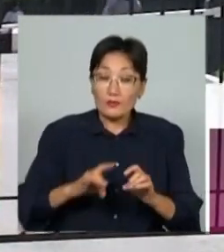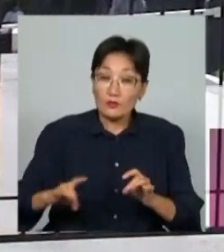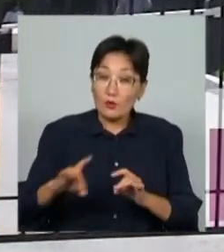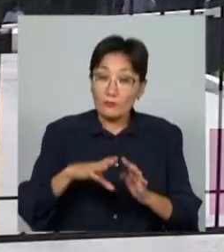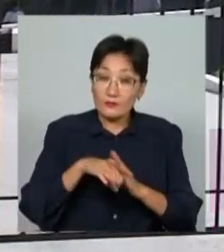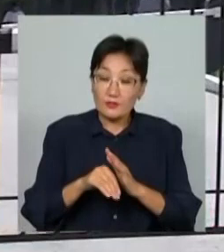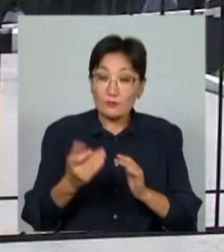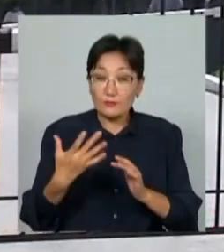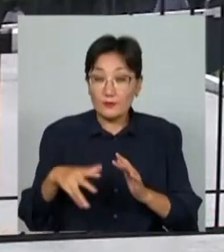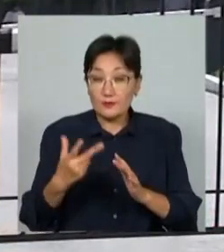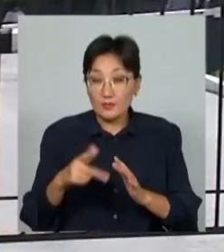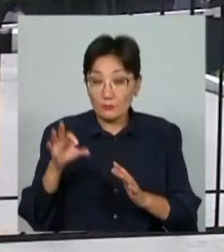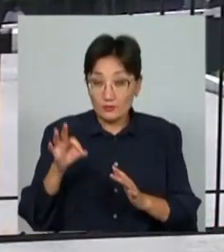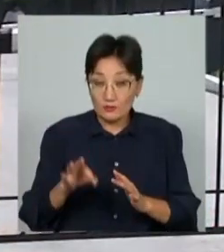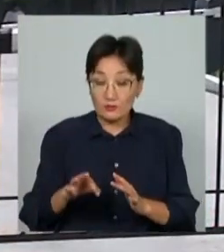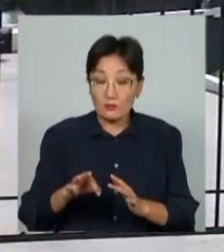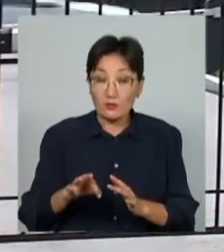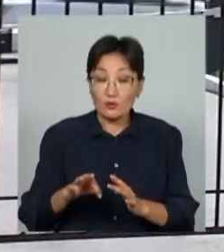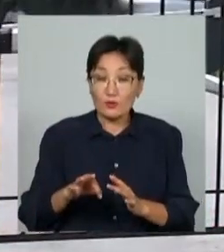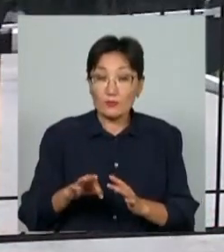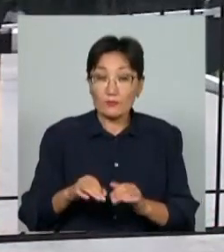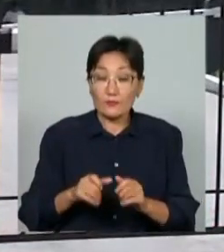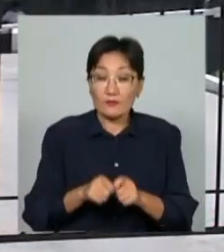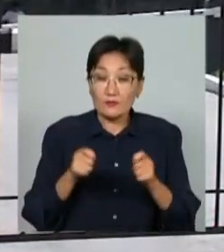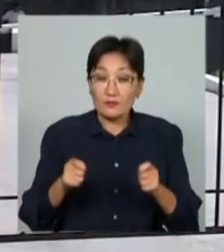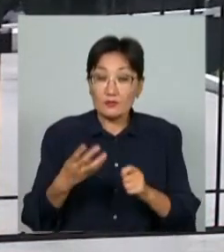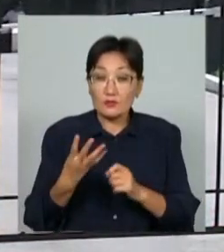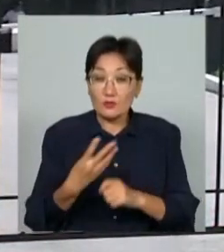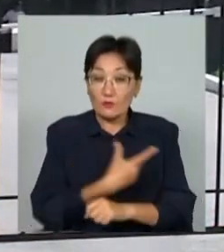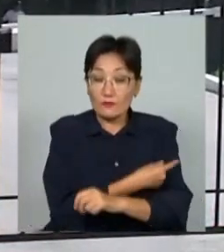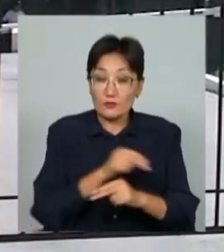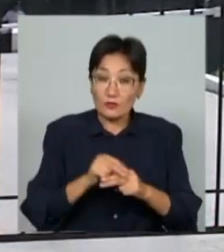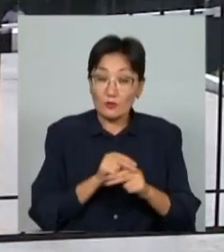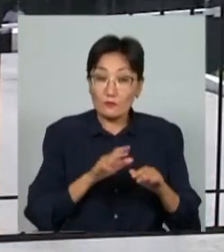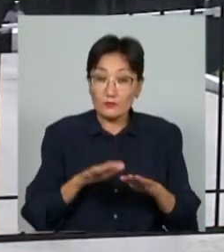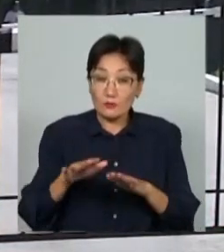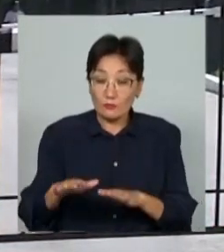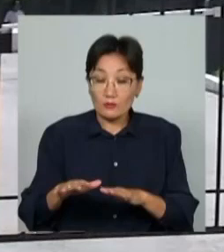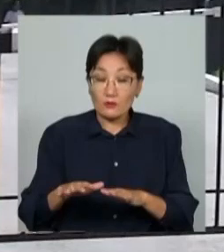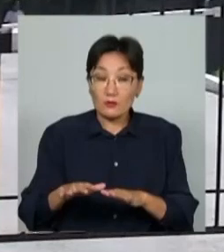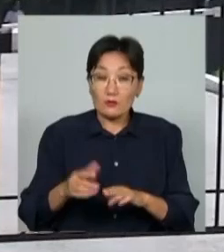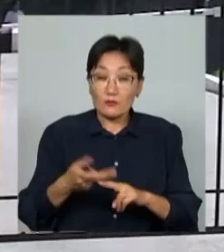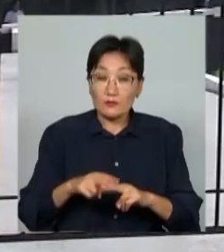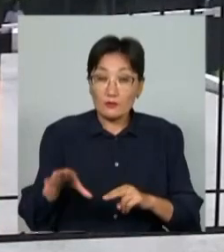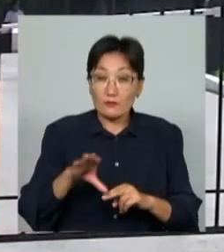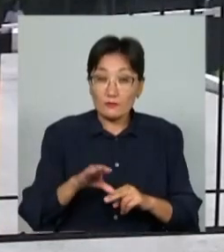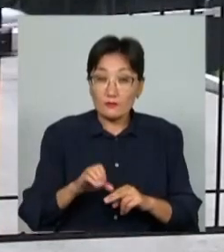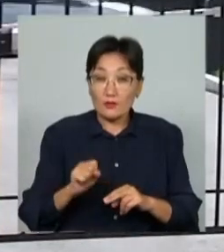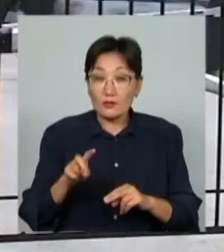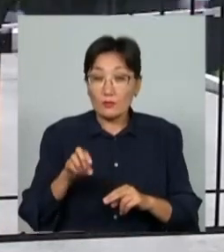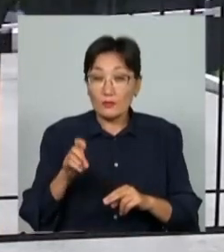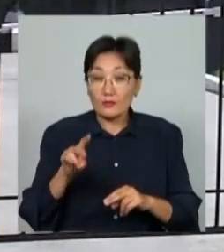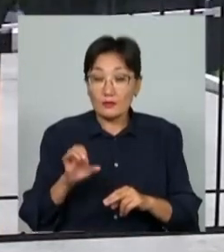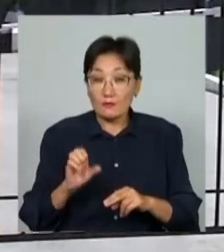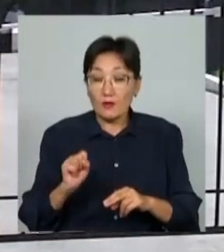составляет 53%. Развернуты 4 прививочных пункта. Это в селах Алдабергенов,